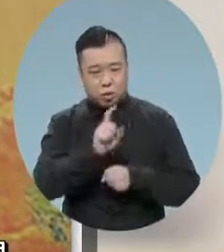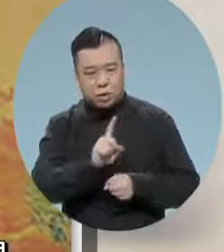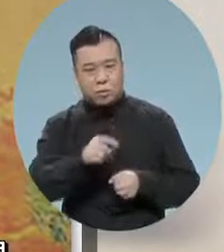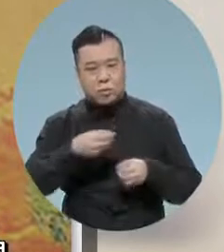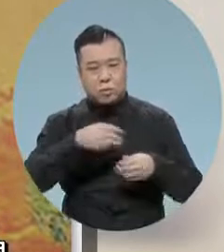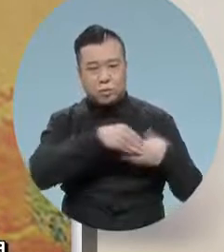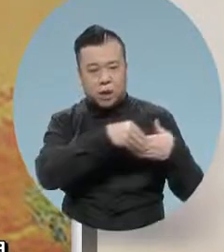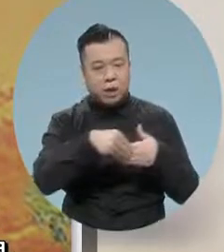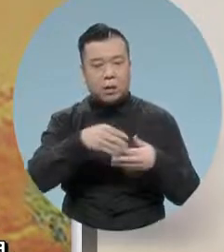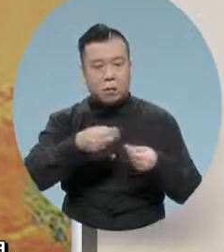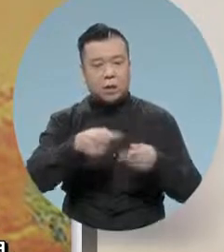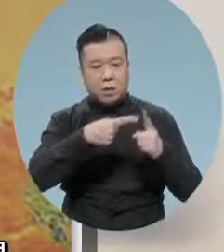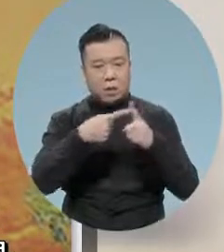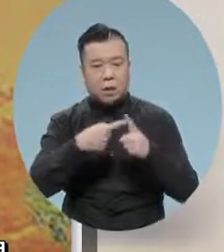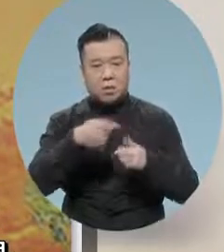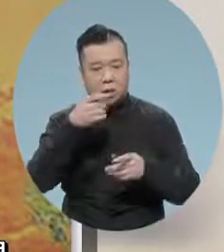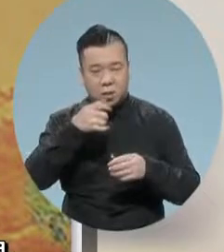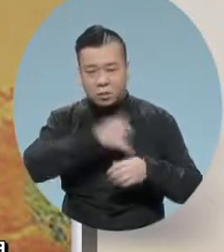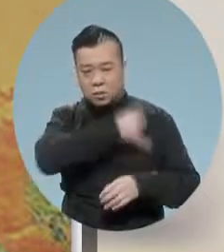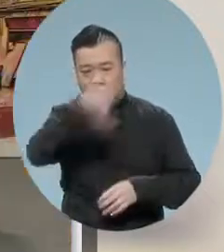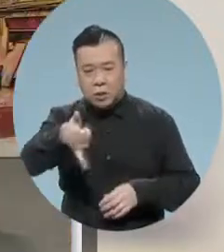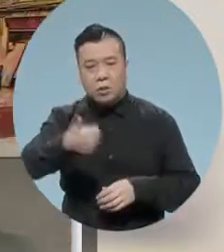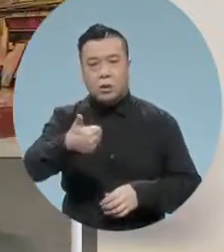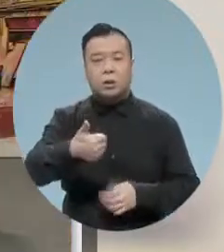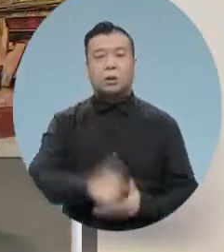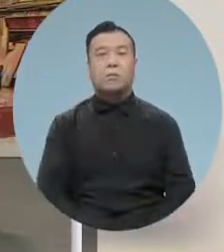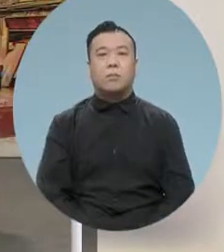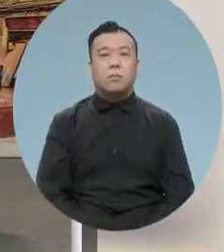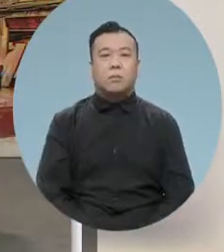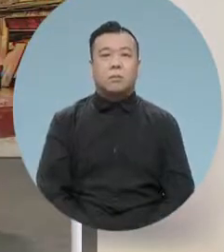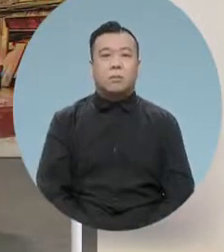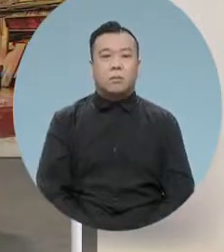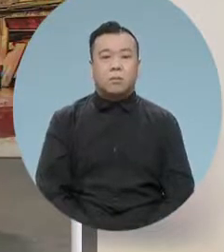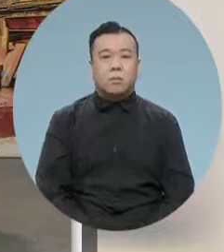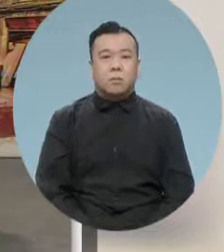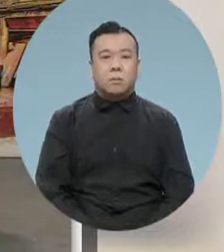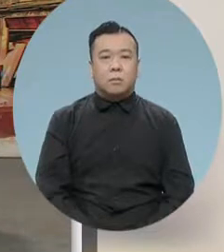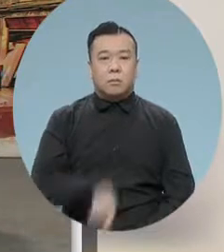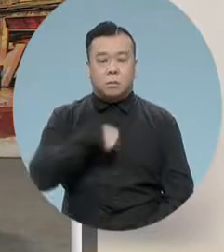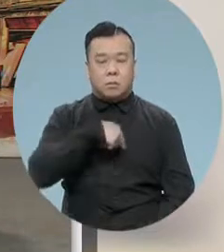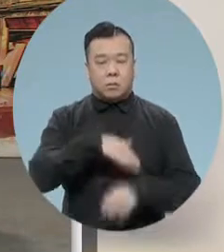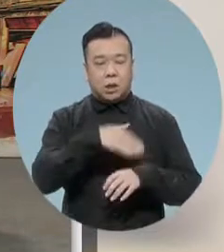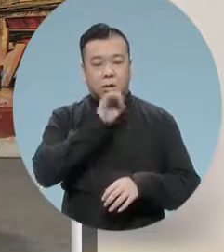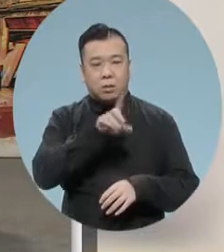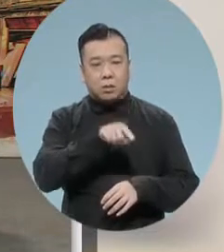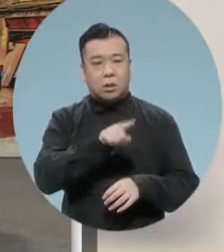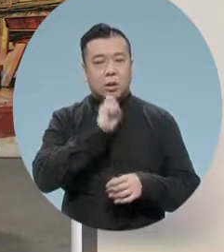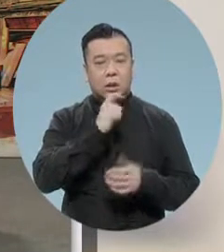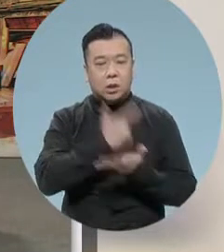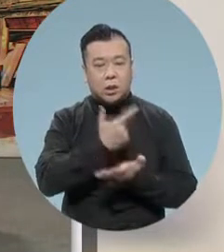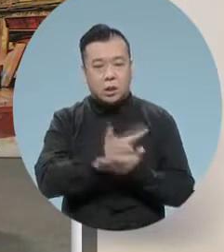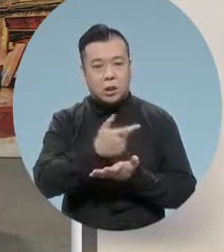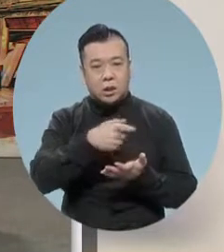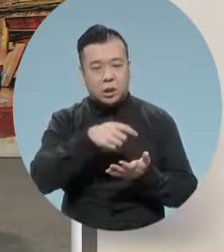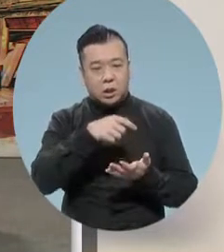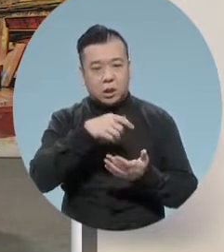色去带领整个国家人民走到他的 vision。 亦都因为这样而带出了我刚才所讲的几个很重